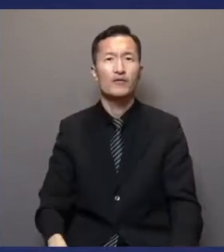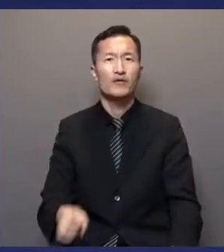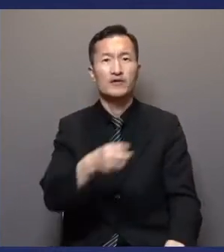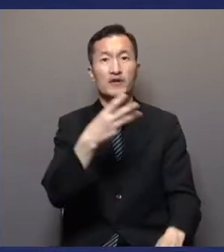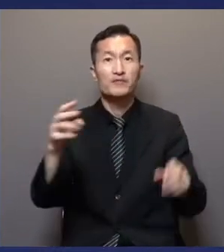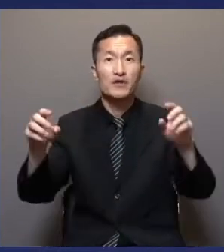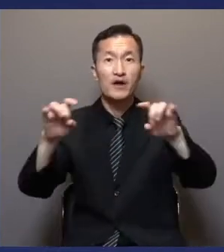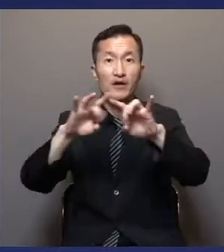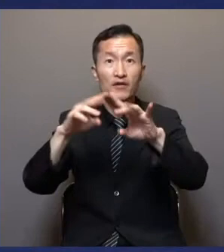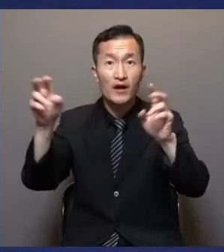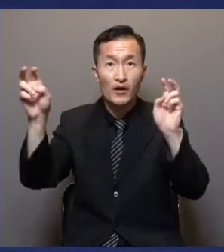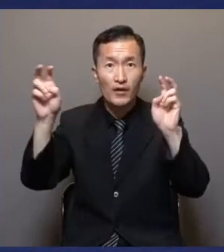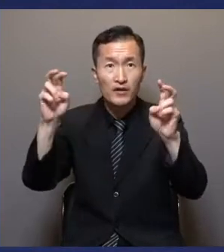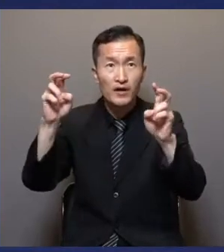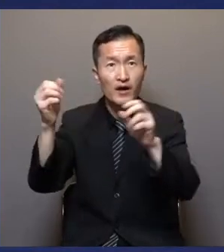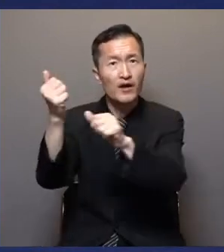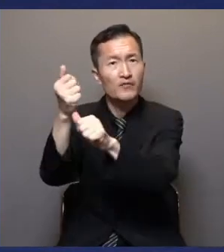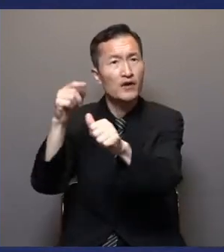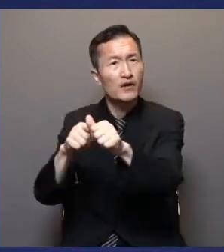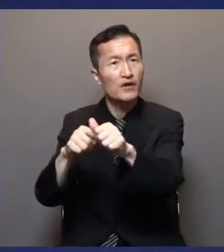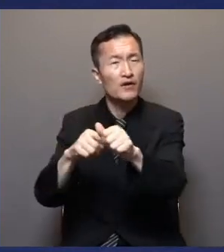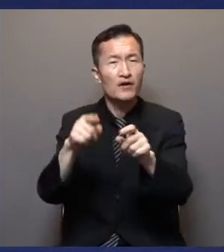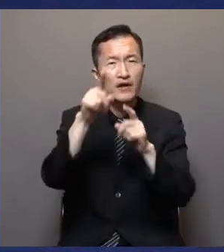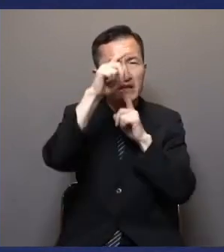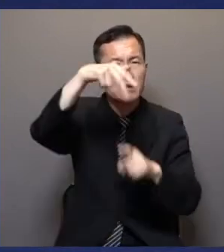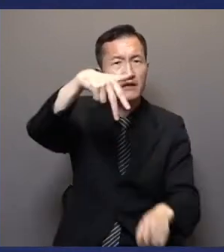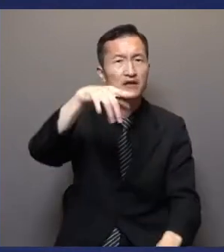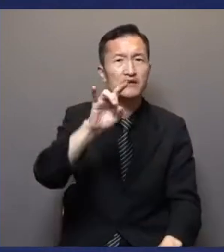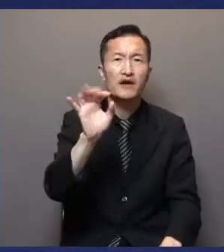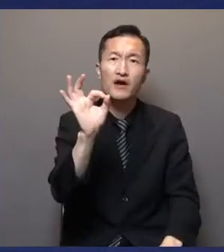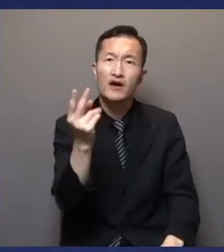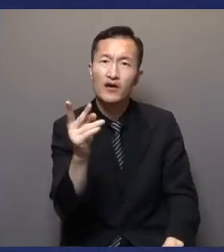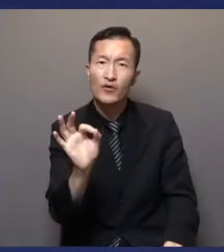삼성전자 부회장 이재용은